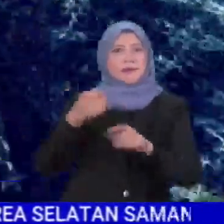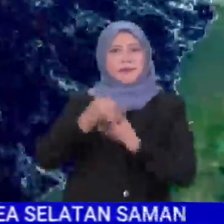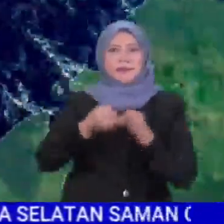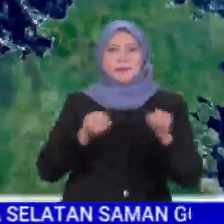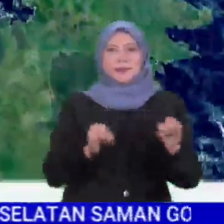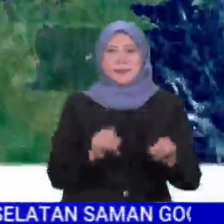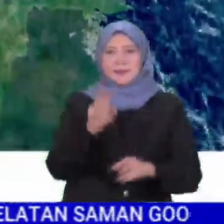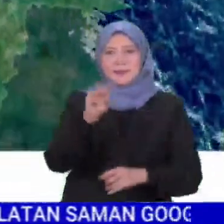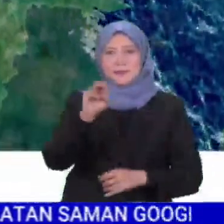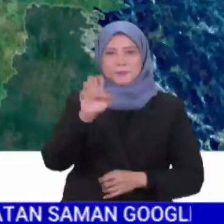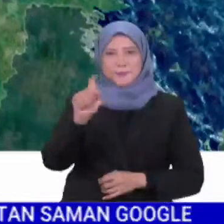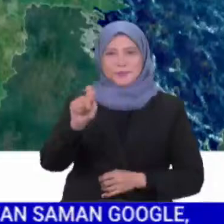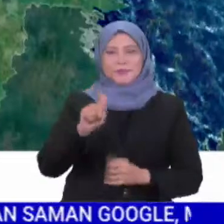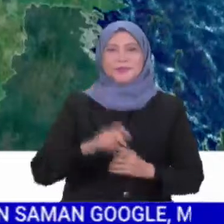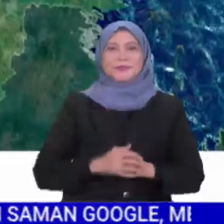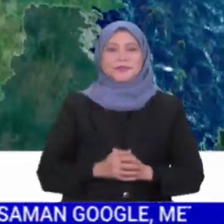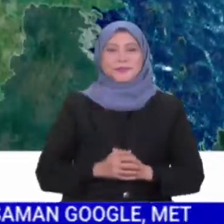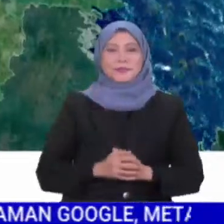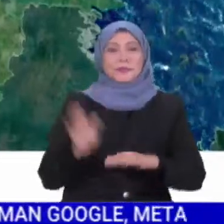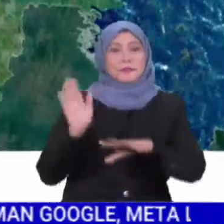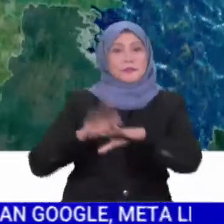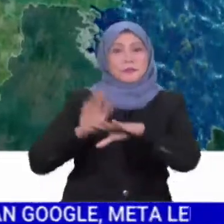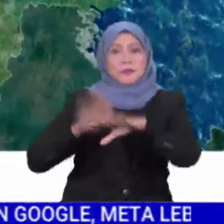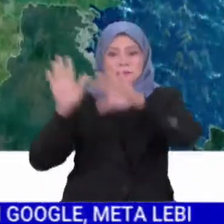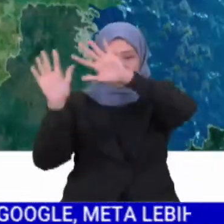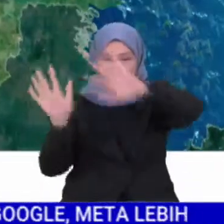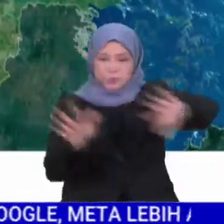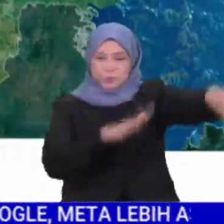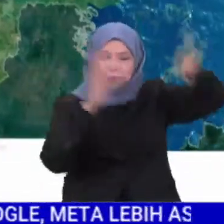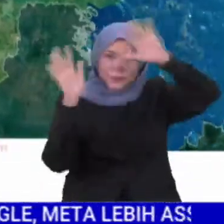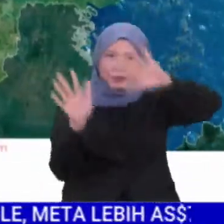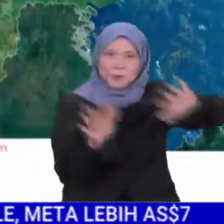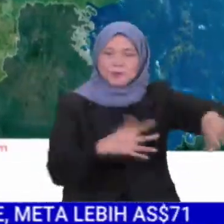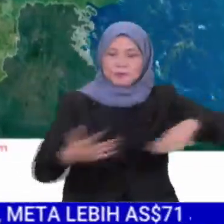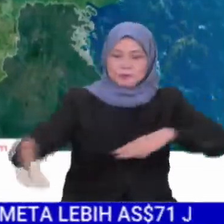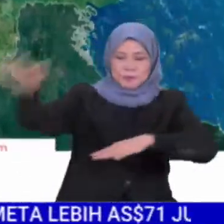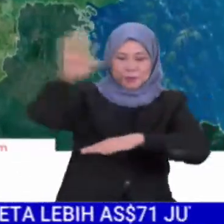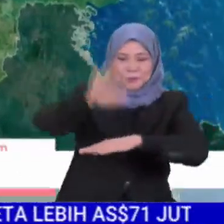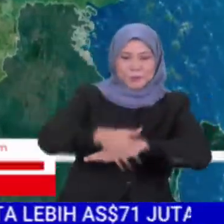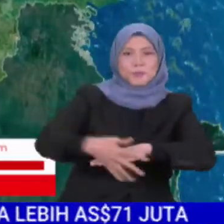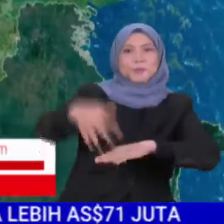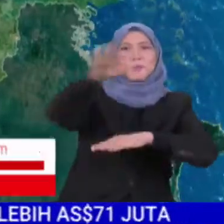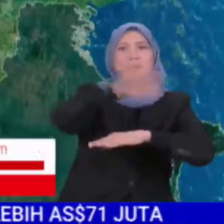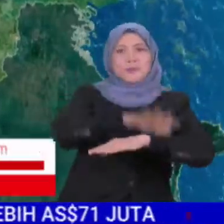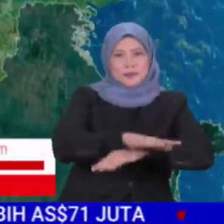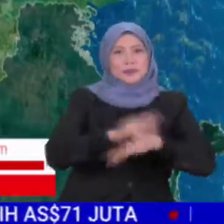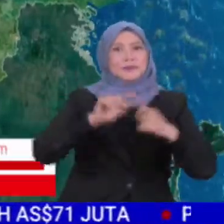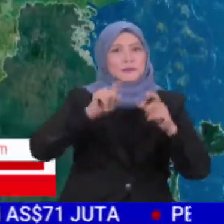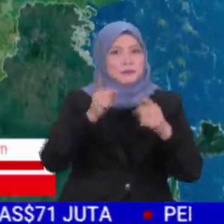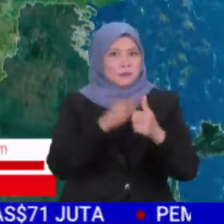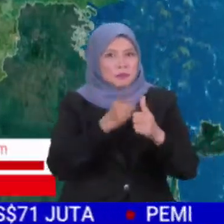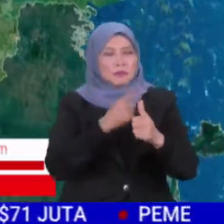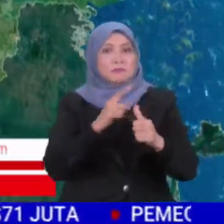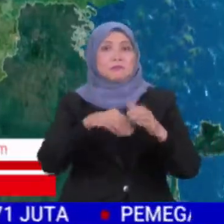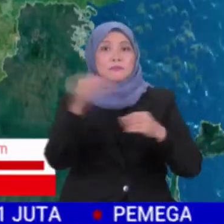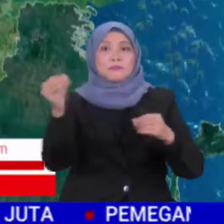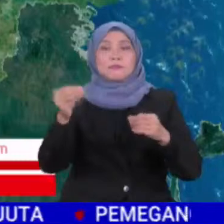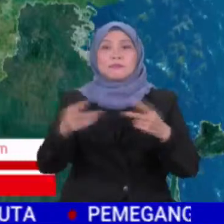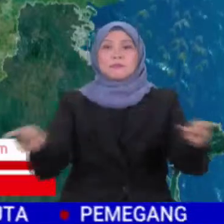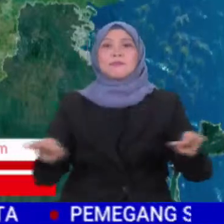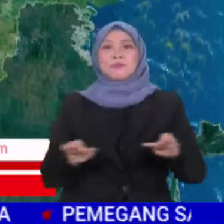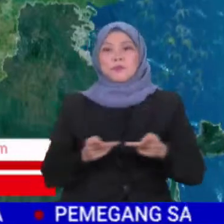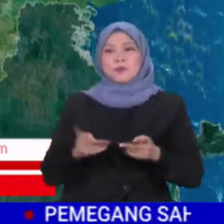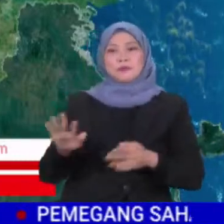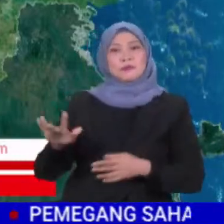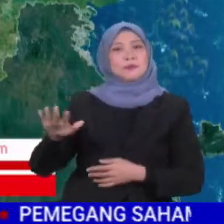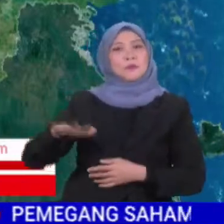Jabatan Meteorologi Malaysia. Amaran angin kencang dan juga laut bergelora kategori pertama telah dikeluarkan di kawasan perairan yang